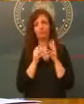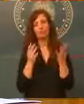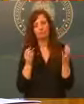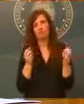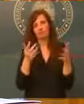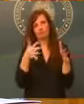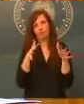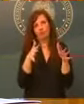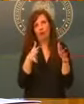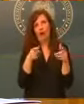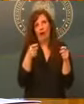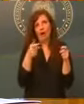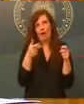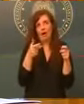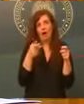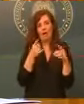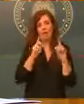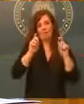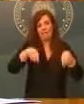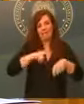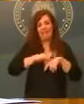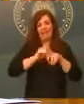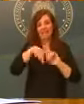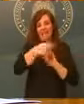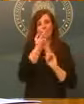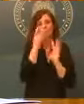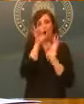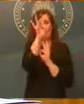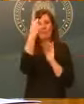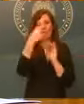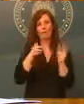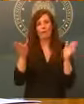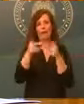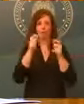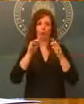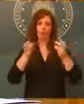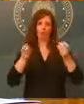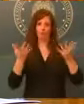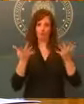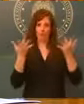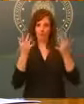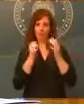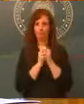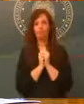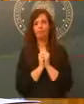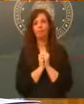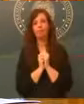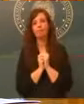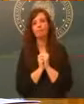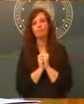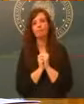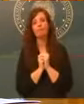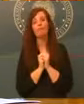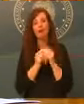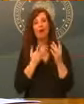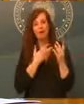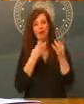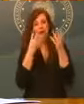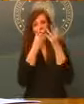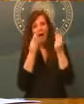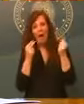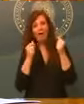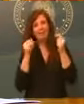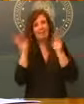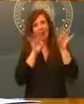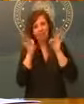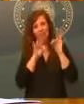settembre. Come vedete, le soluzioni sono diverse. E sono soluzioni che abbracciano un